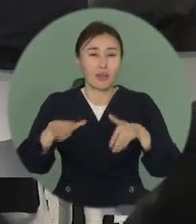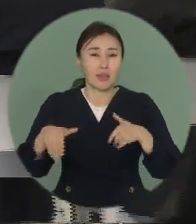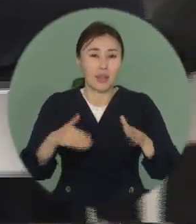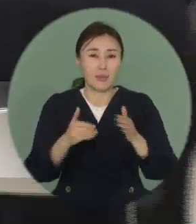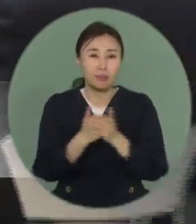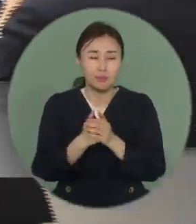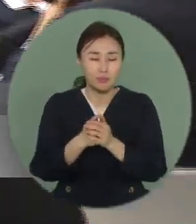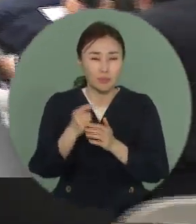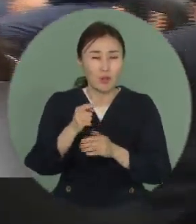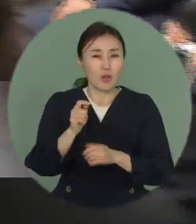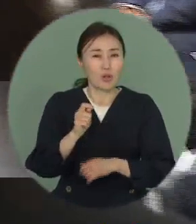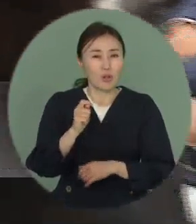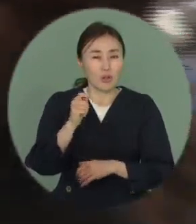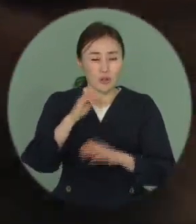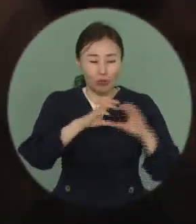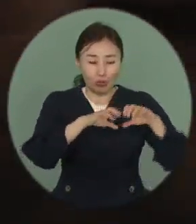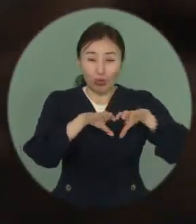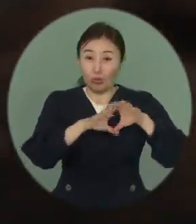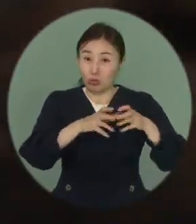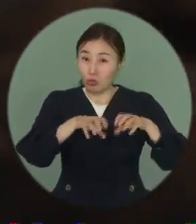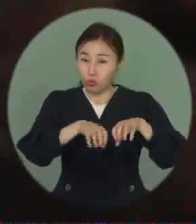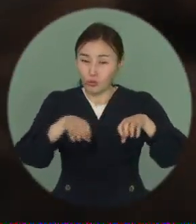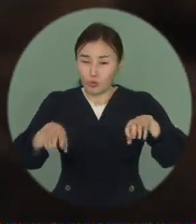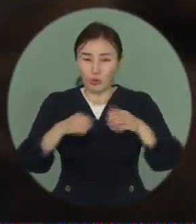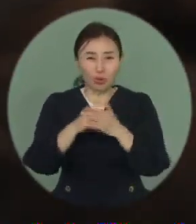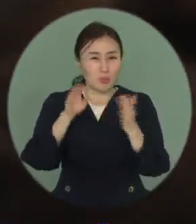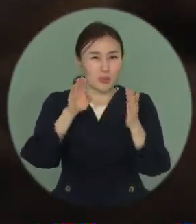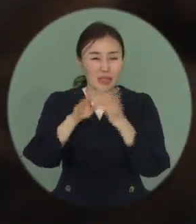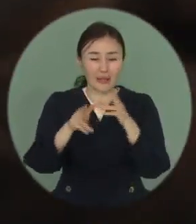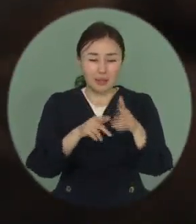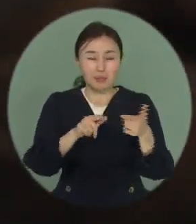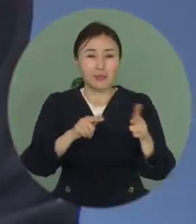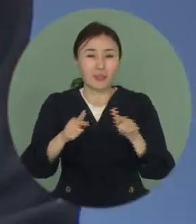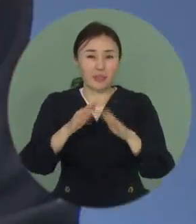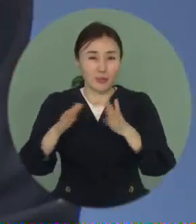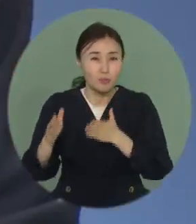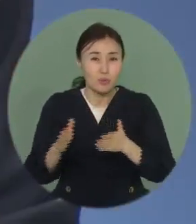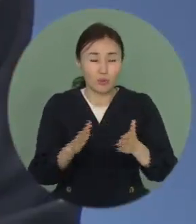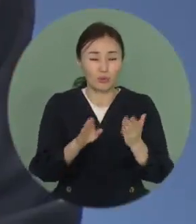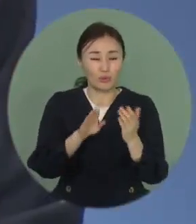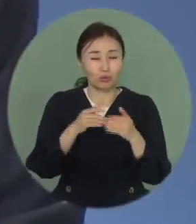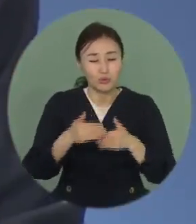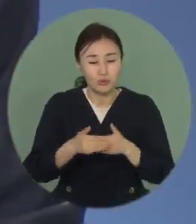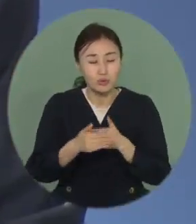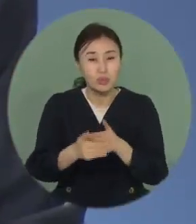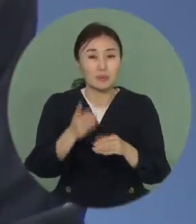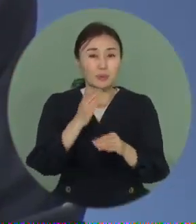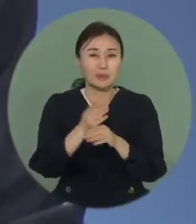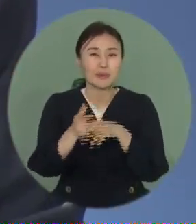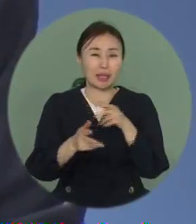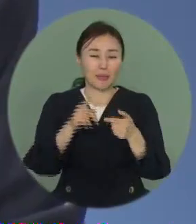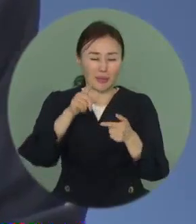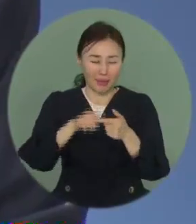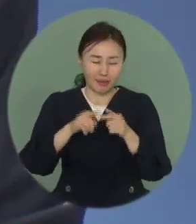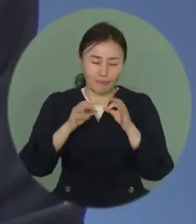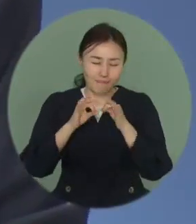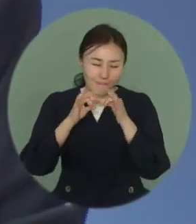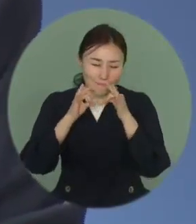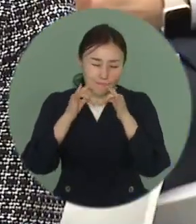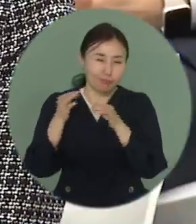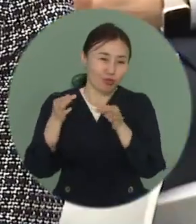전라고 항공과 2전지 등의 미래산업 등 전남도가 추진하는 사업에 아낌없이 지원하겠다고